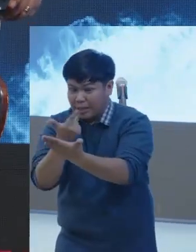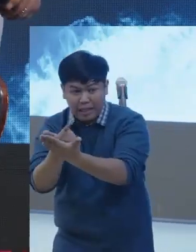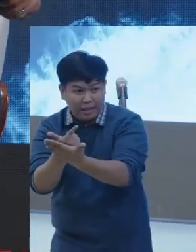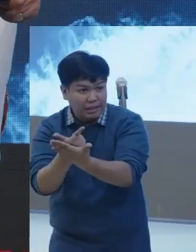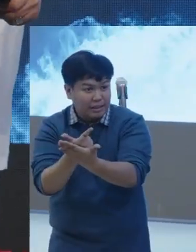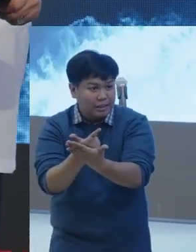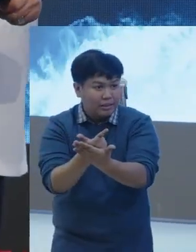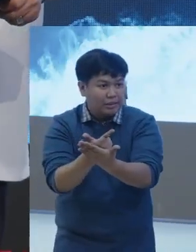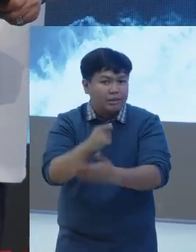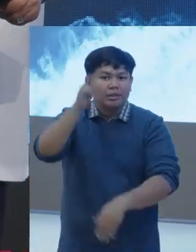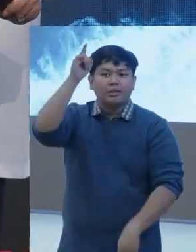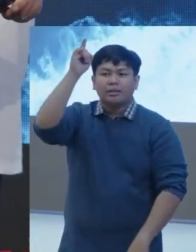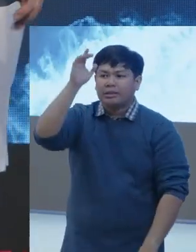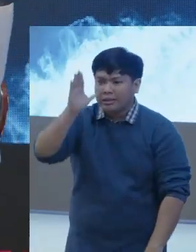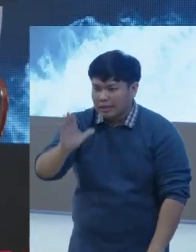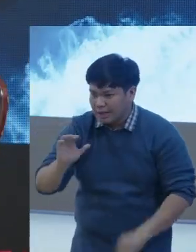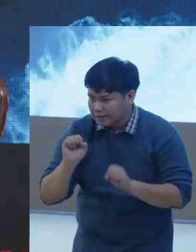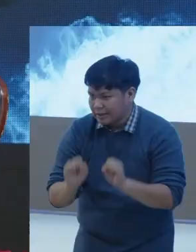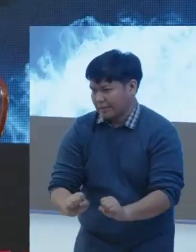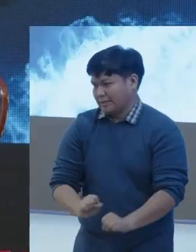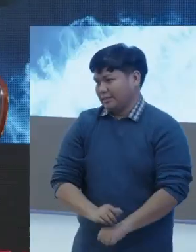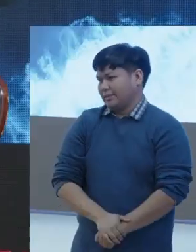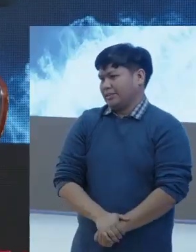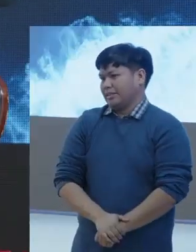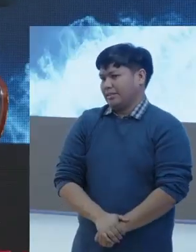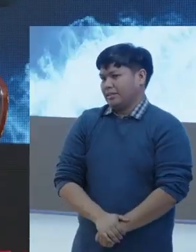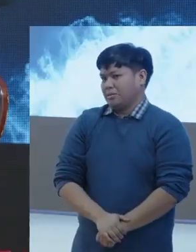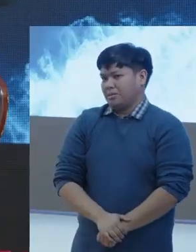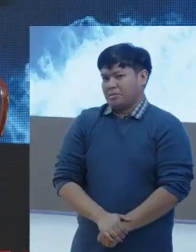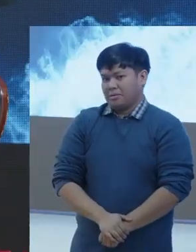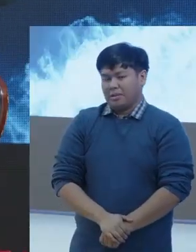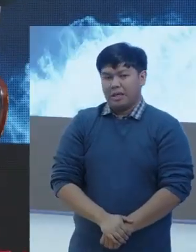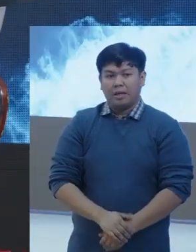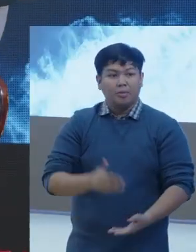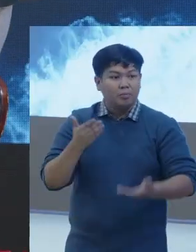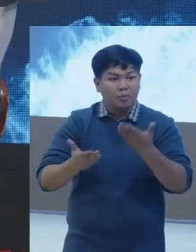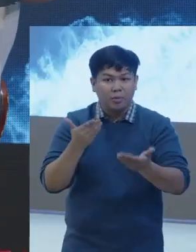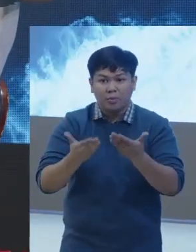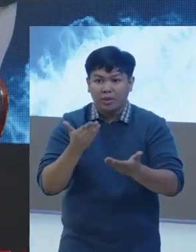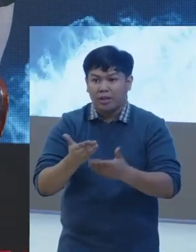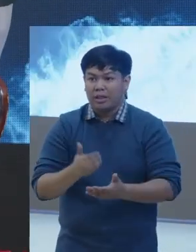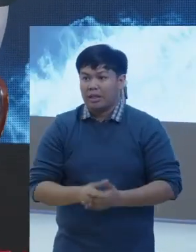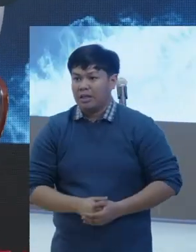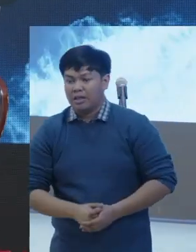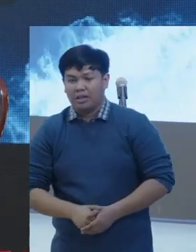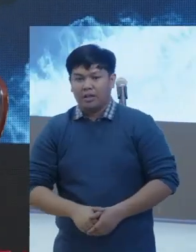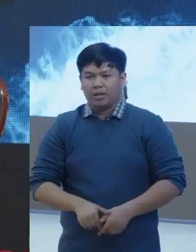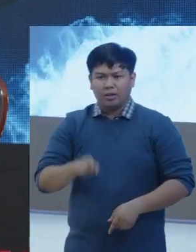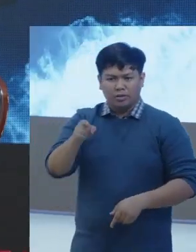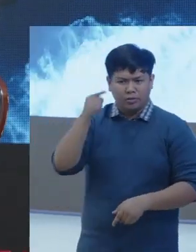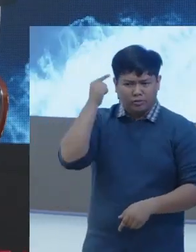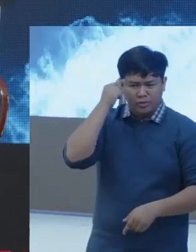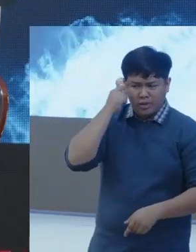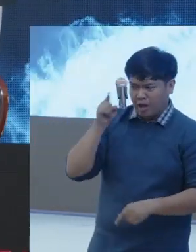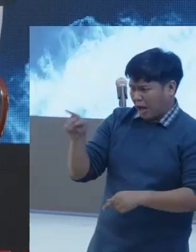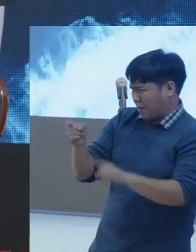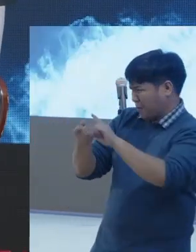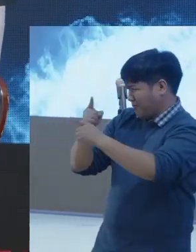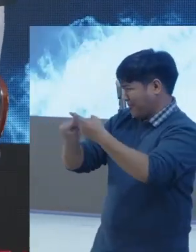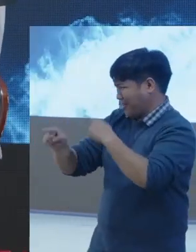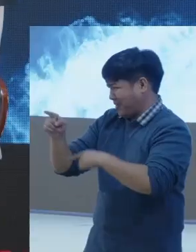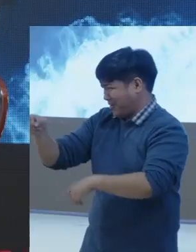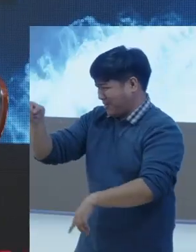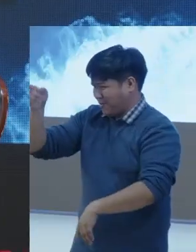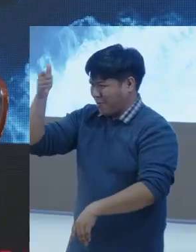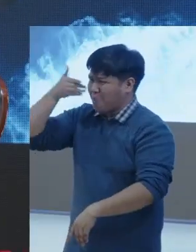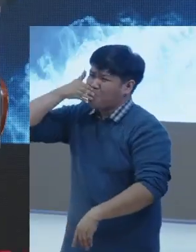Mahimala ang ating Diyos. Hindi nyo alam. Baka mamaya yung inaasahan yung talagang parang halos kalahati ng katawan